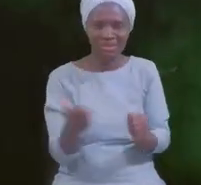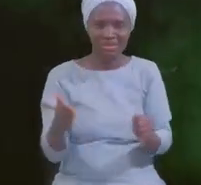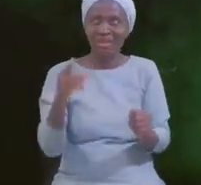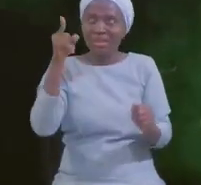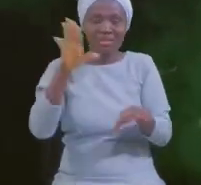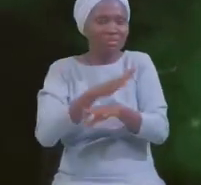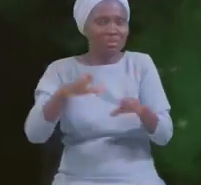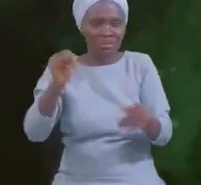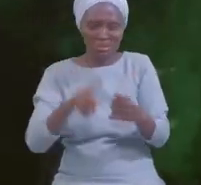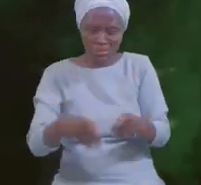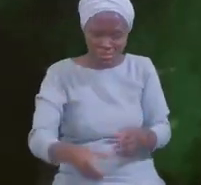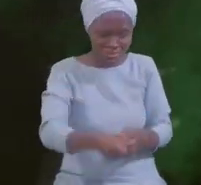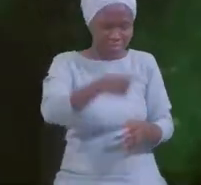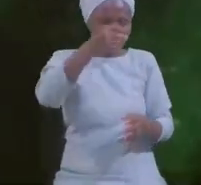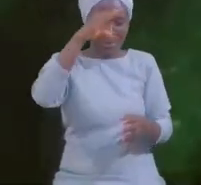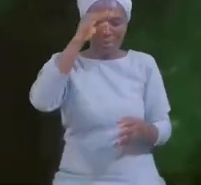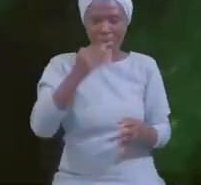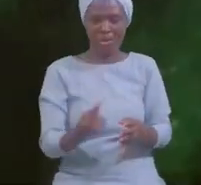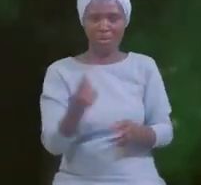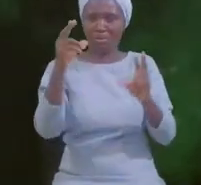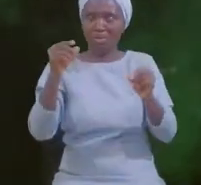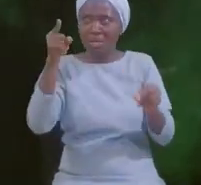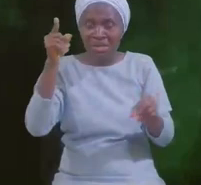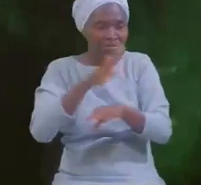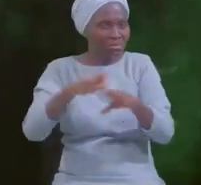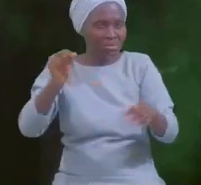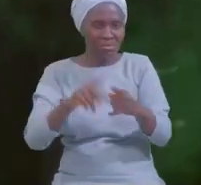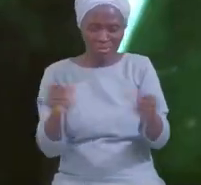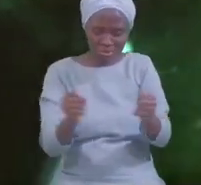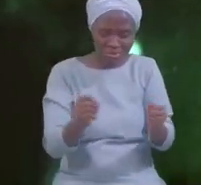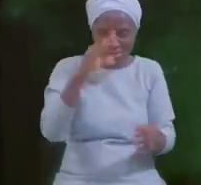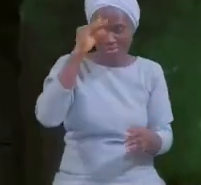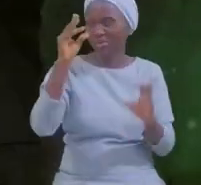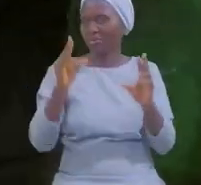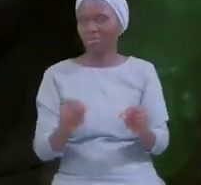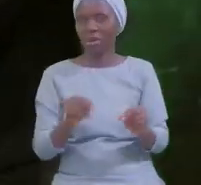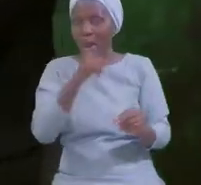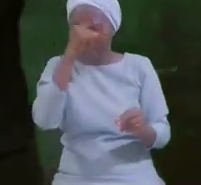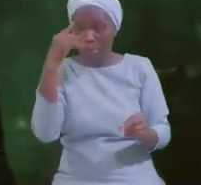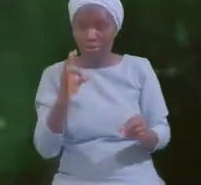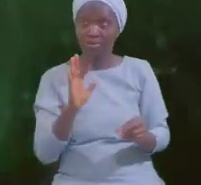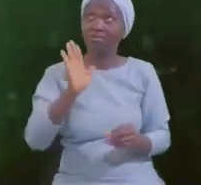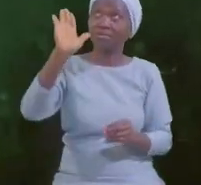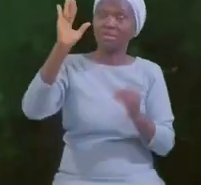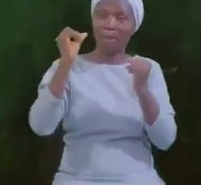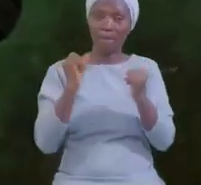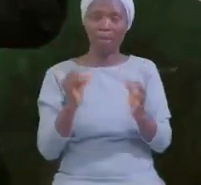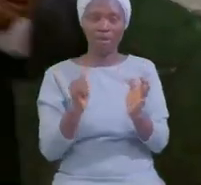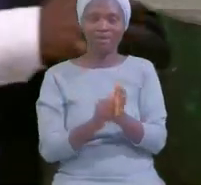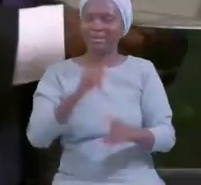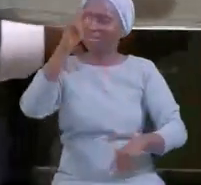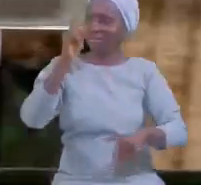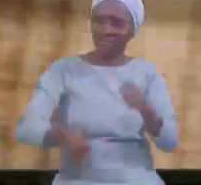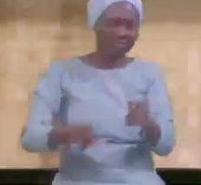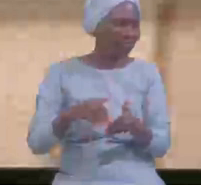le relever. Il ne devait même pas secouer l'homme là à cause de sa puissance irrésistible, à cause de